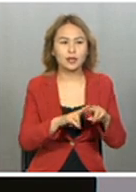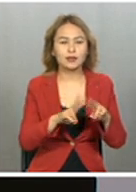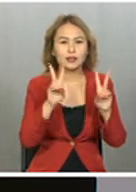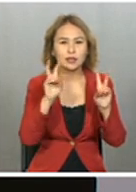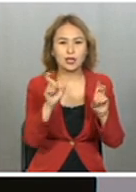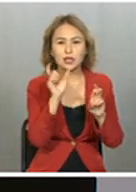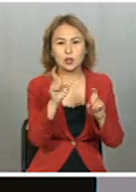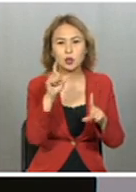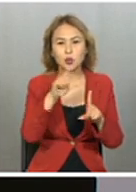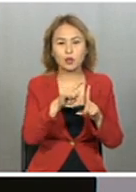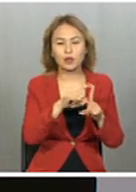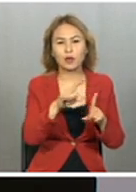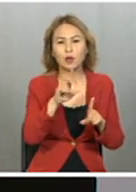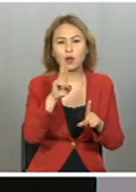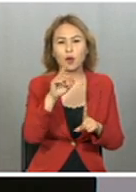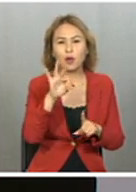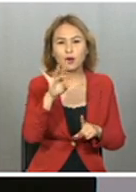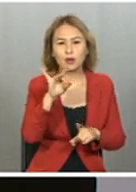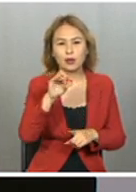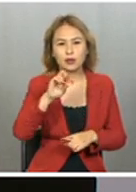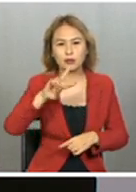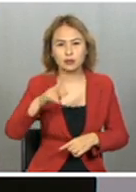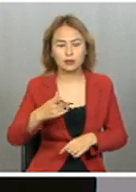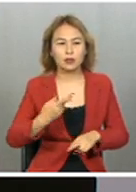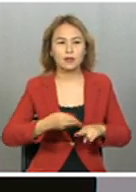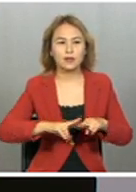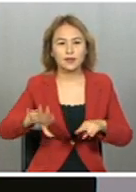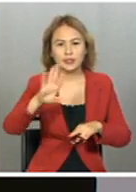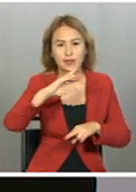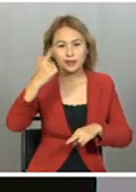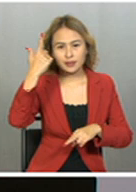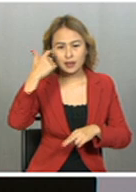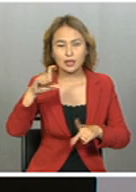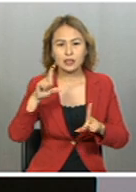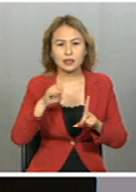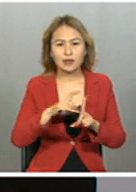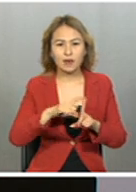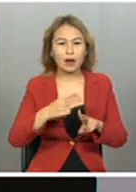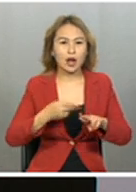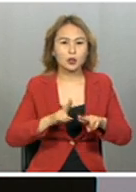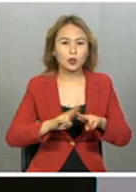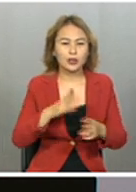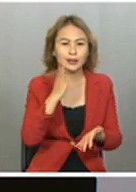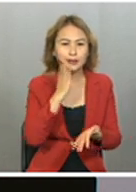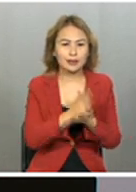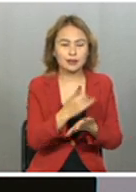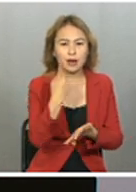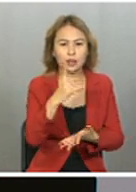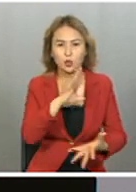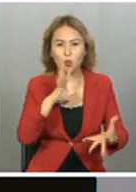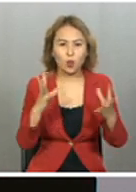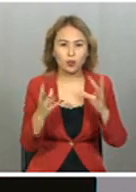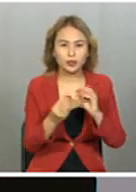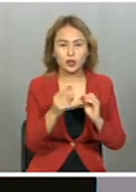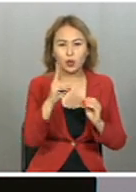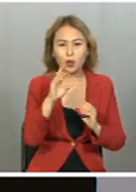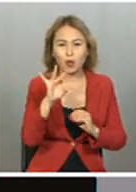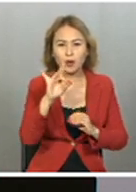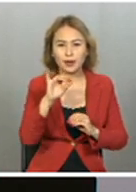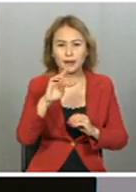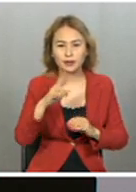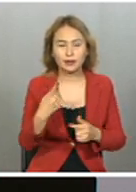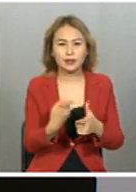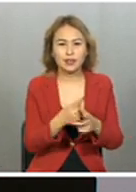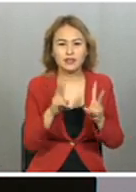слова, как корень. Мы уже знаем, что слова, которые имеют один общий корень, называются